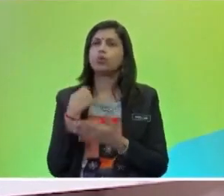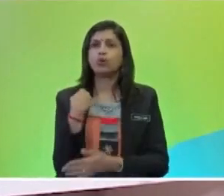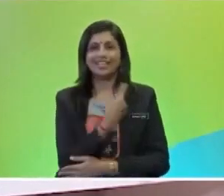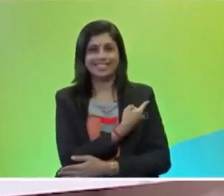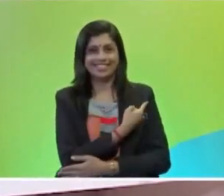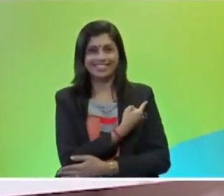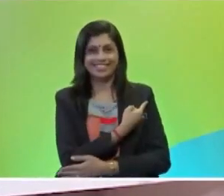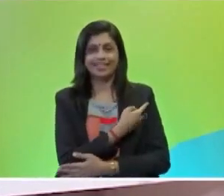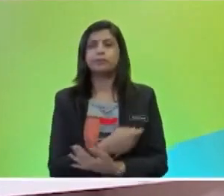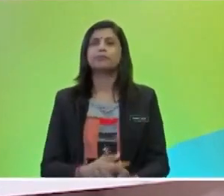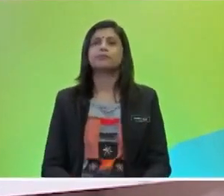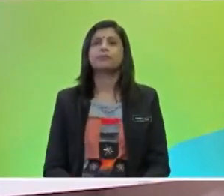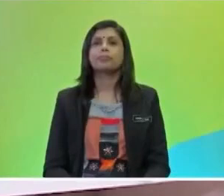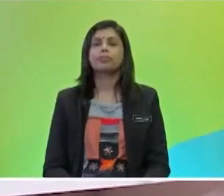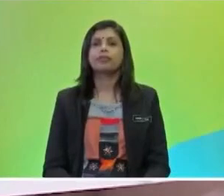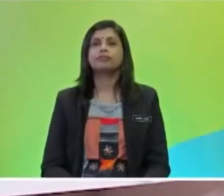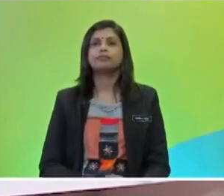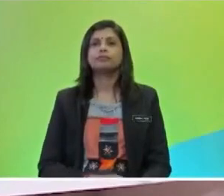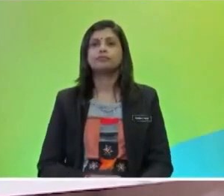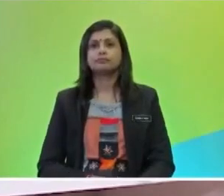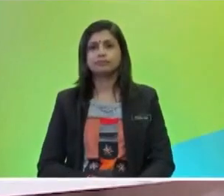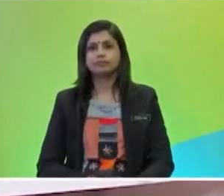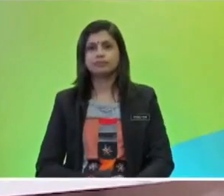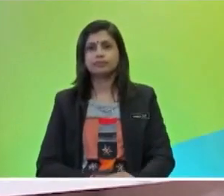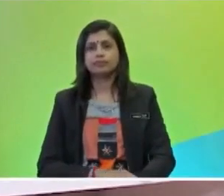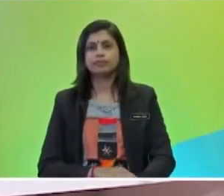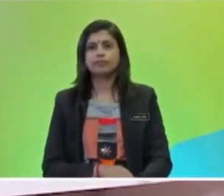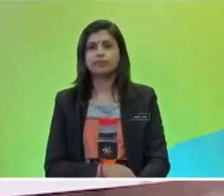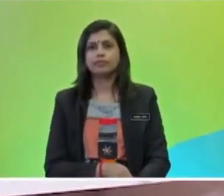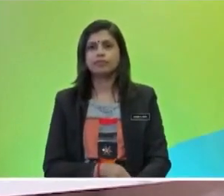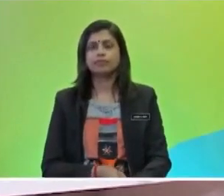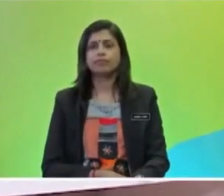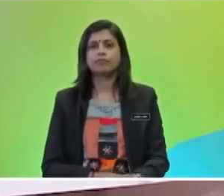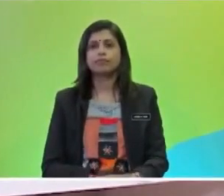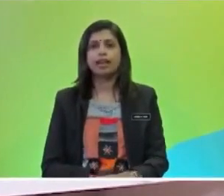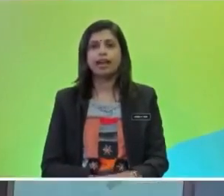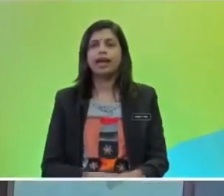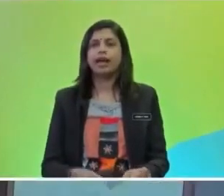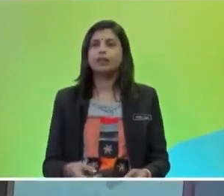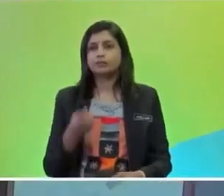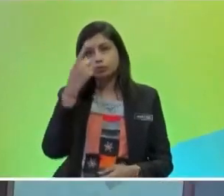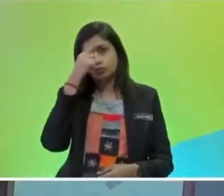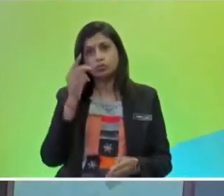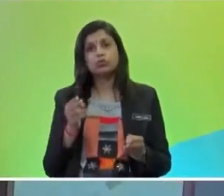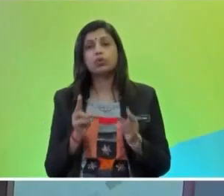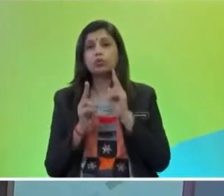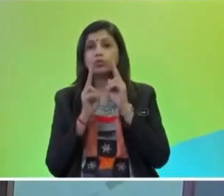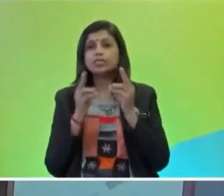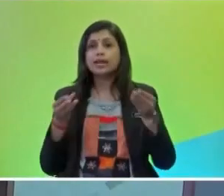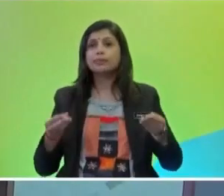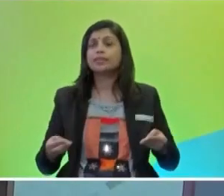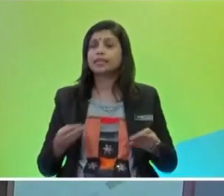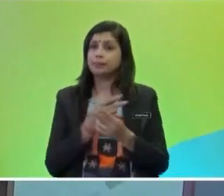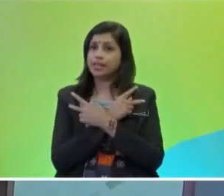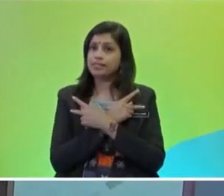selalunya puji kita ke, kita satu tanda untuk terima kasih kepada mereka. Baik. Okey, jom kita buat. Okey, cikgu. Okey, untuk